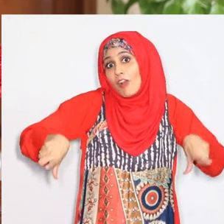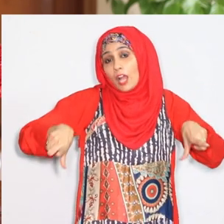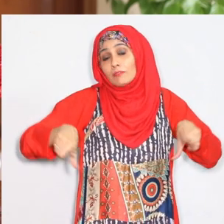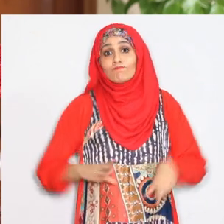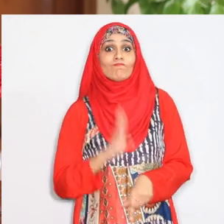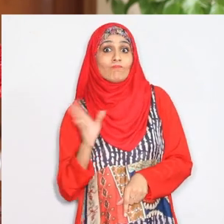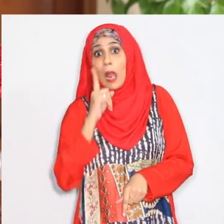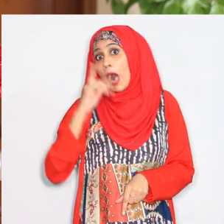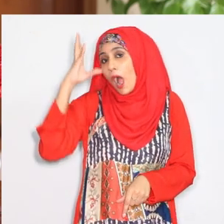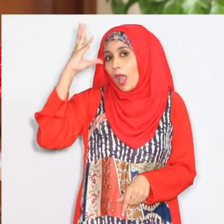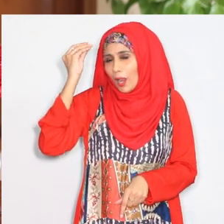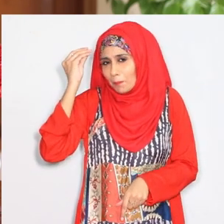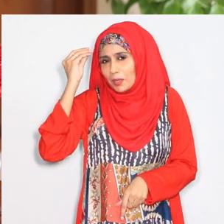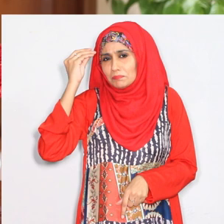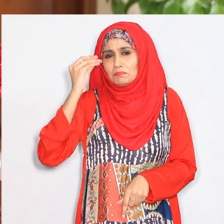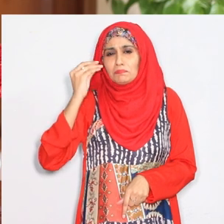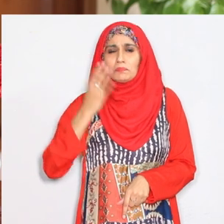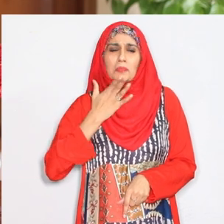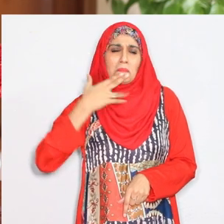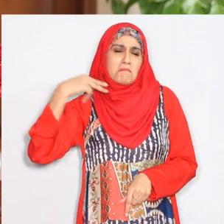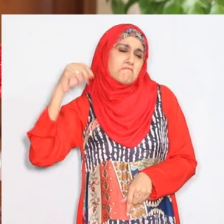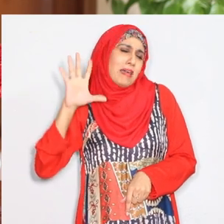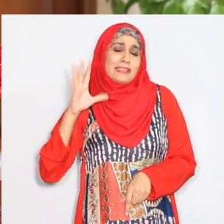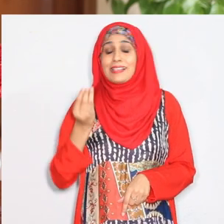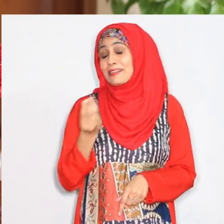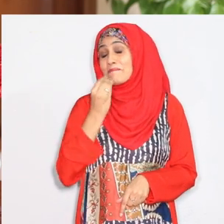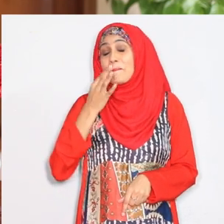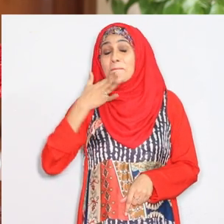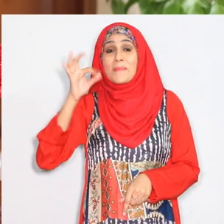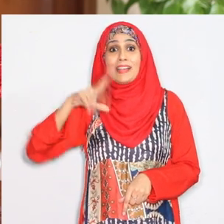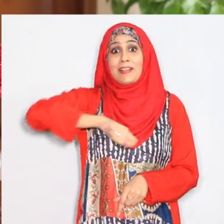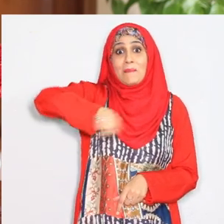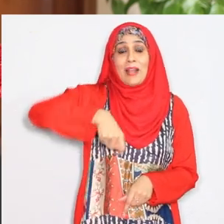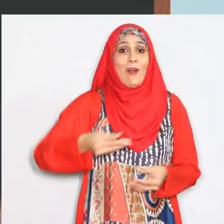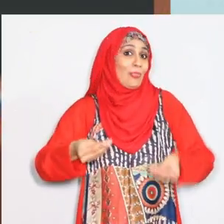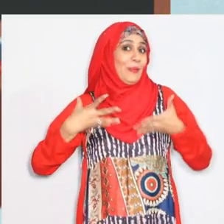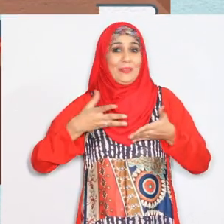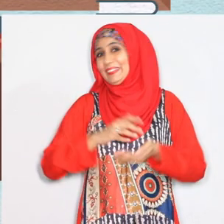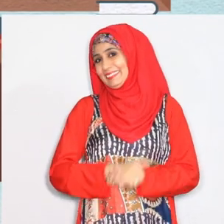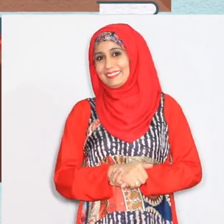और इसकी अम्मी देती है बहुत मज़े का मीठा बनाकर।